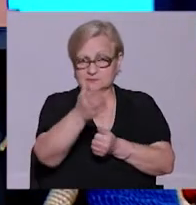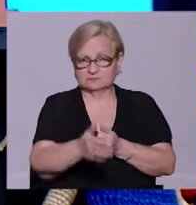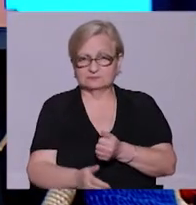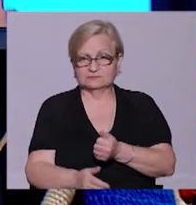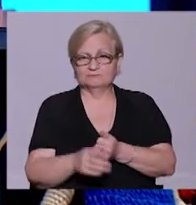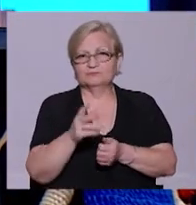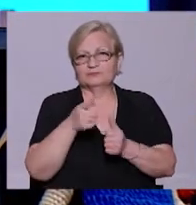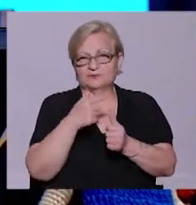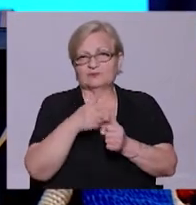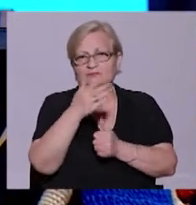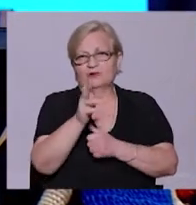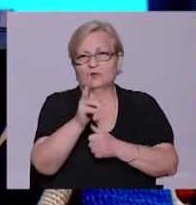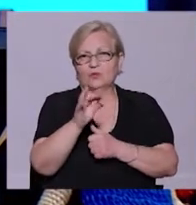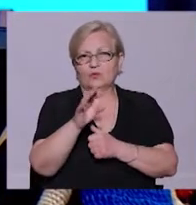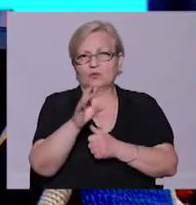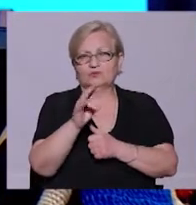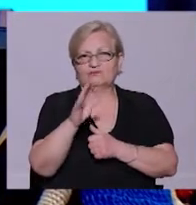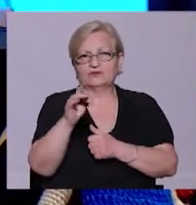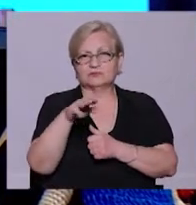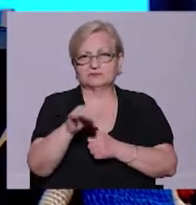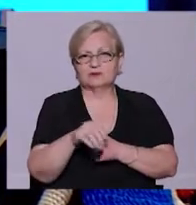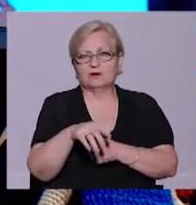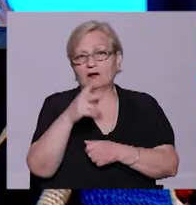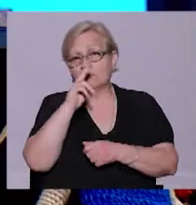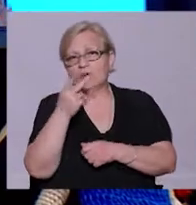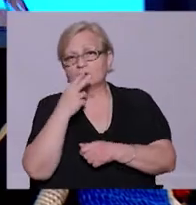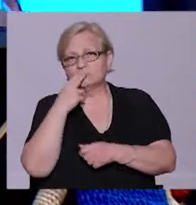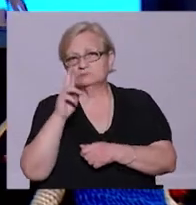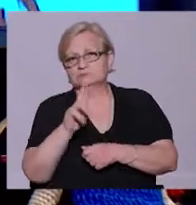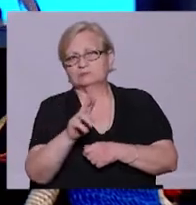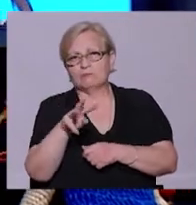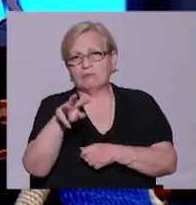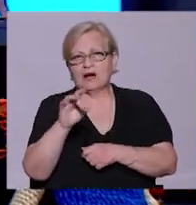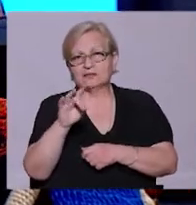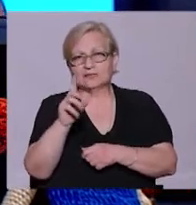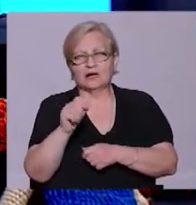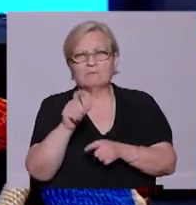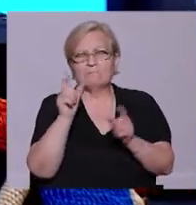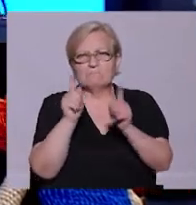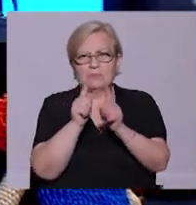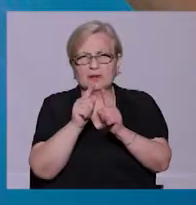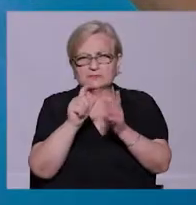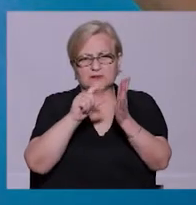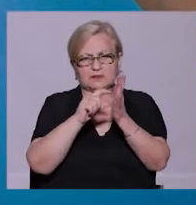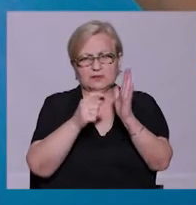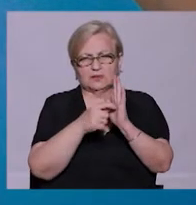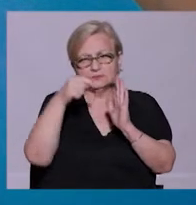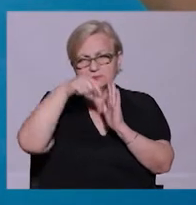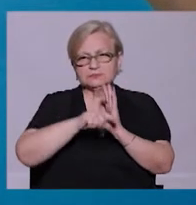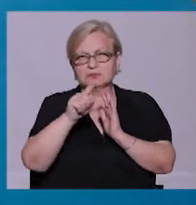გახლავს კონვერტი. მოდი ნახოთ მარკა რა არის. პატარა ქაღალდი რაიმე გამოსახულებით.